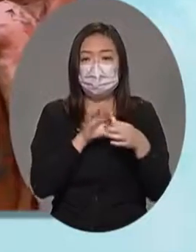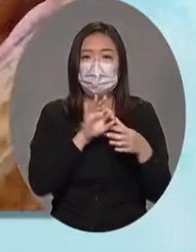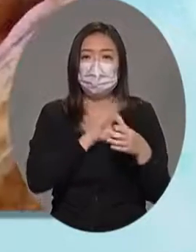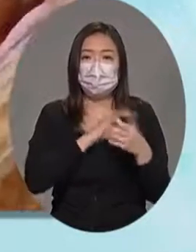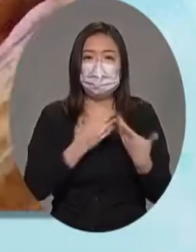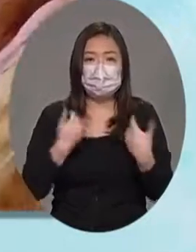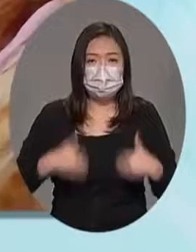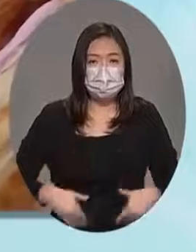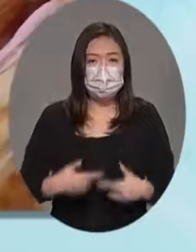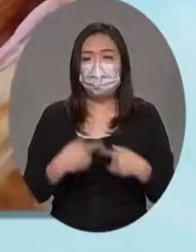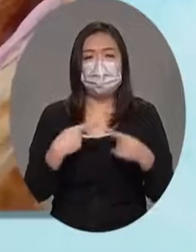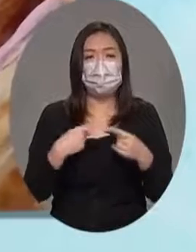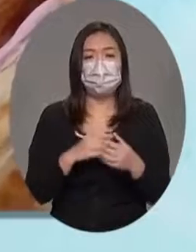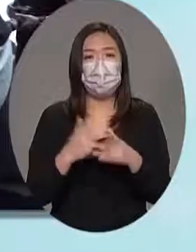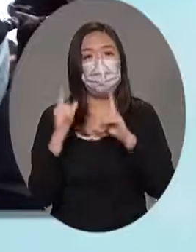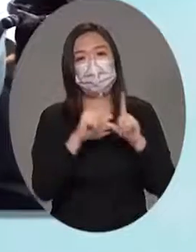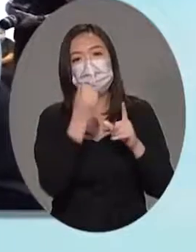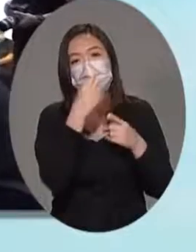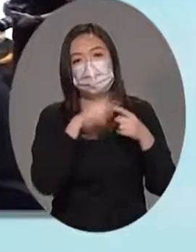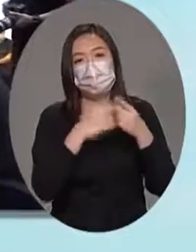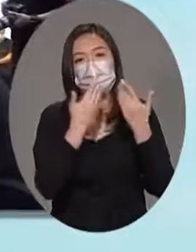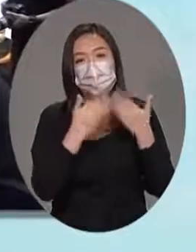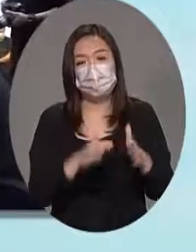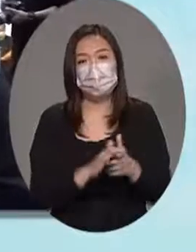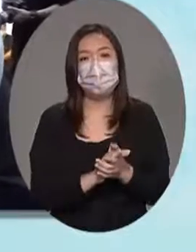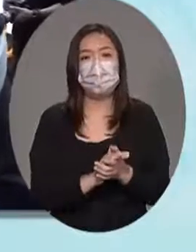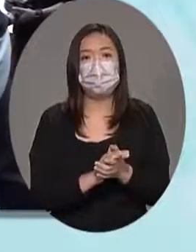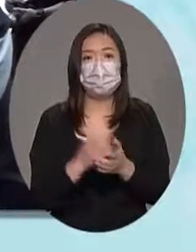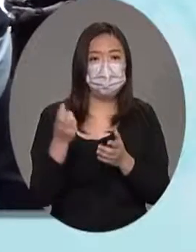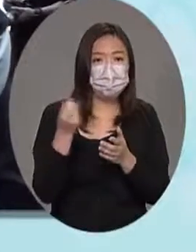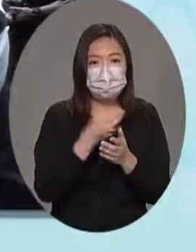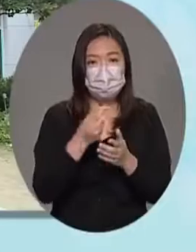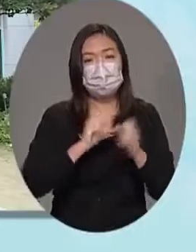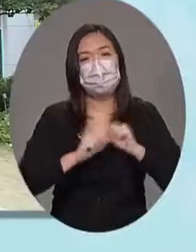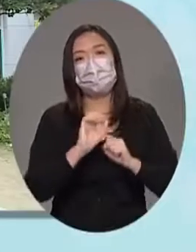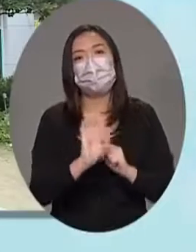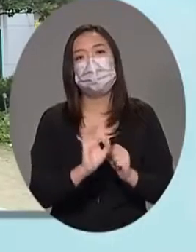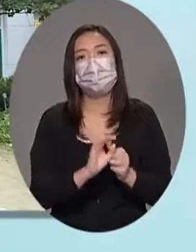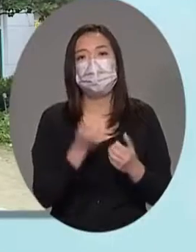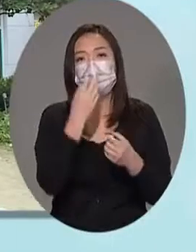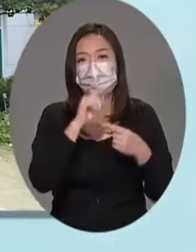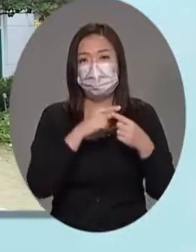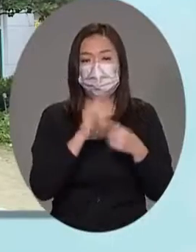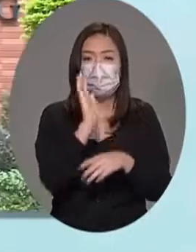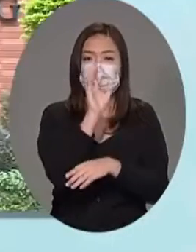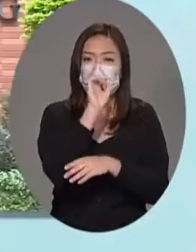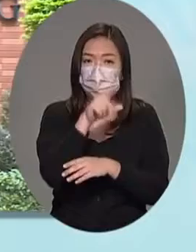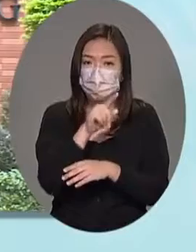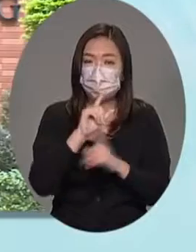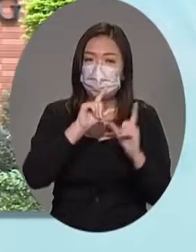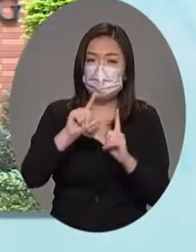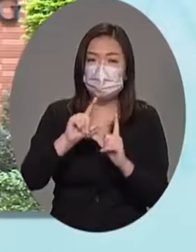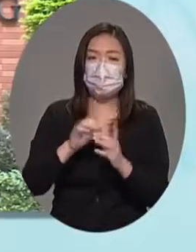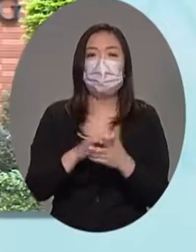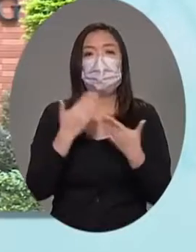就冇任何角色。咁我哋回覆咗港大之後咧，就唔會有任何進一步嘅行動。 港大發言人回覆查詢嘅時候